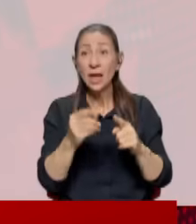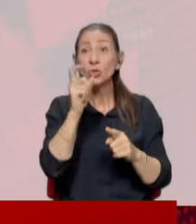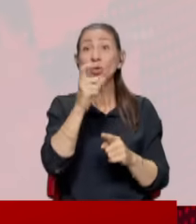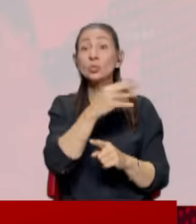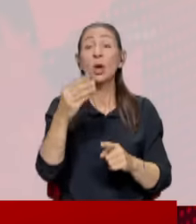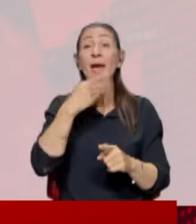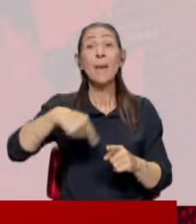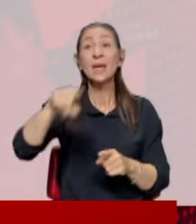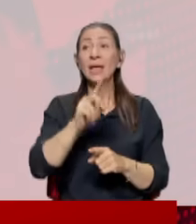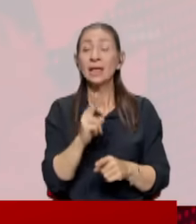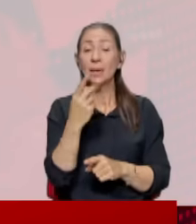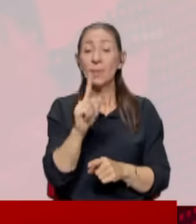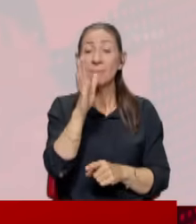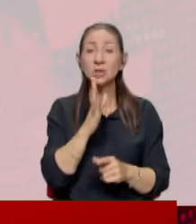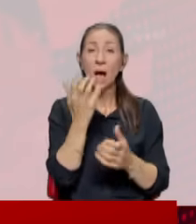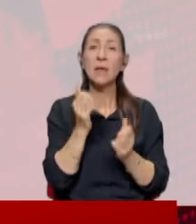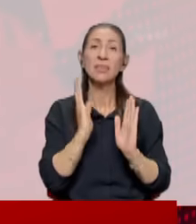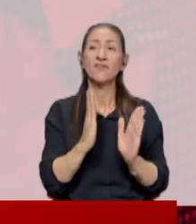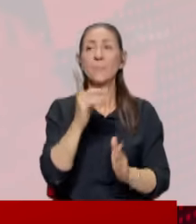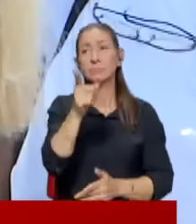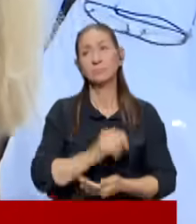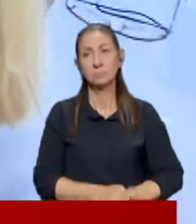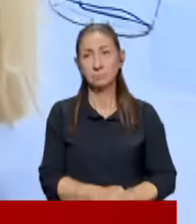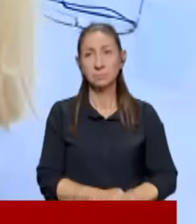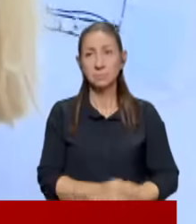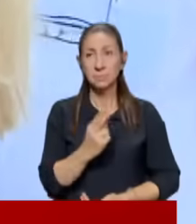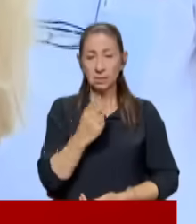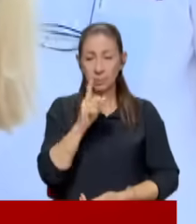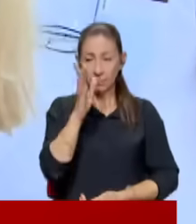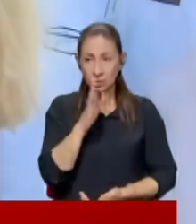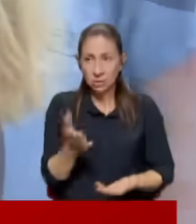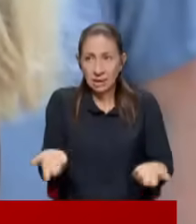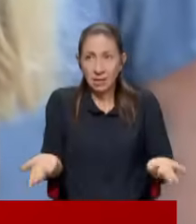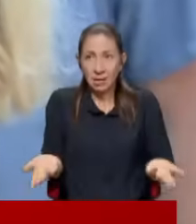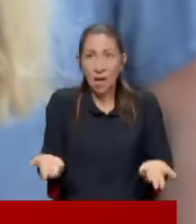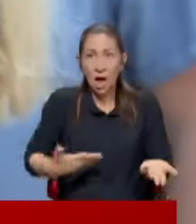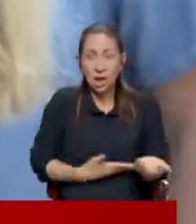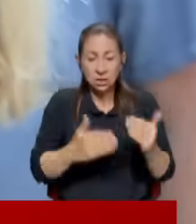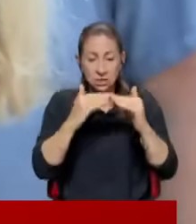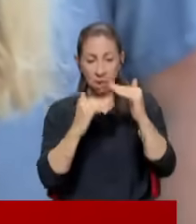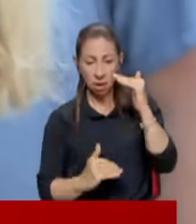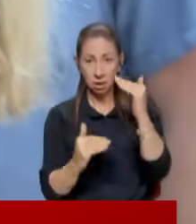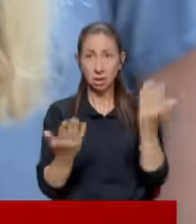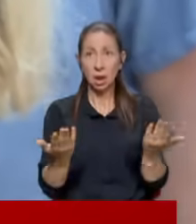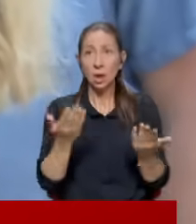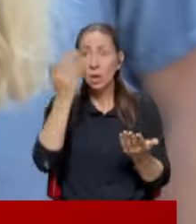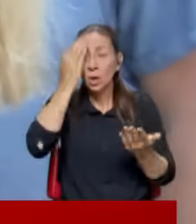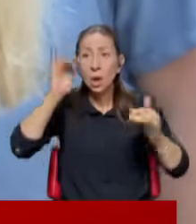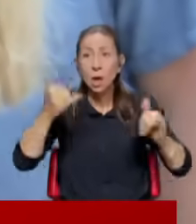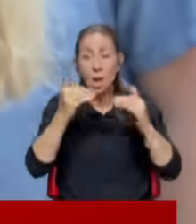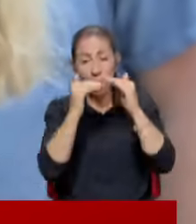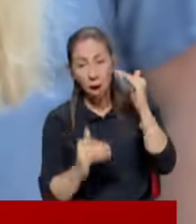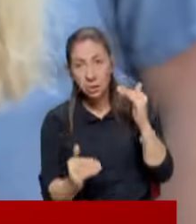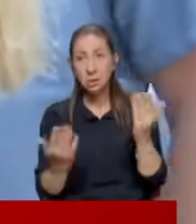9 milyon emekli 7 bin 500 lira almaya devam edecek. 7 bin 500 lira nedir? Açlık sınırının altında,